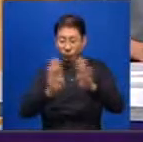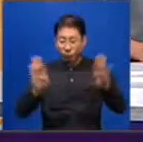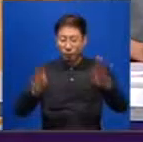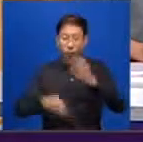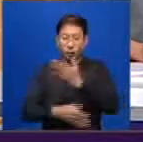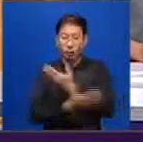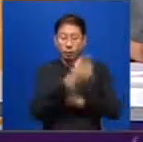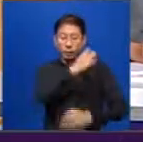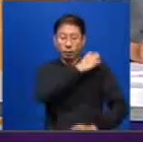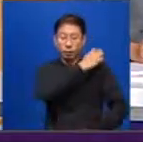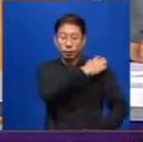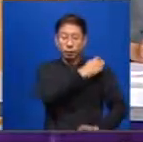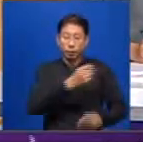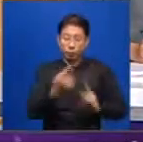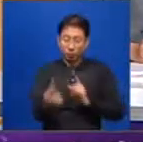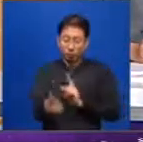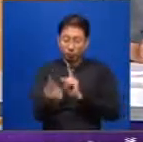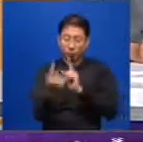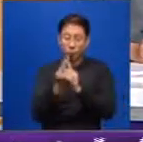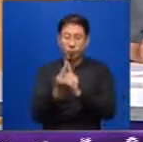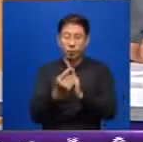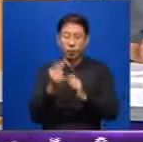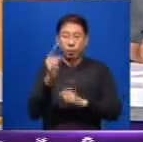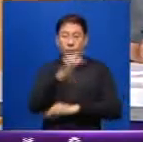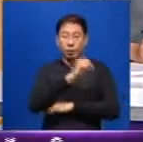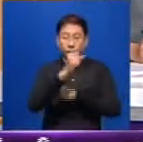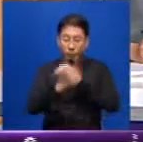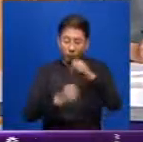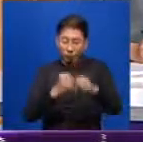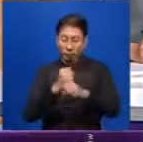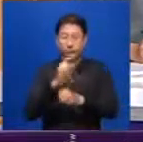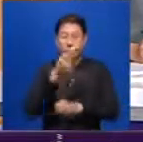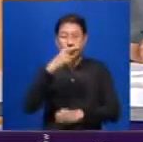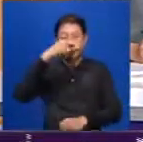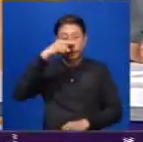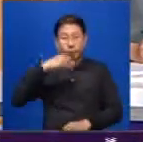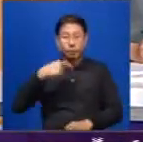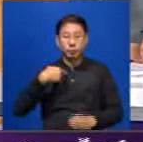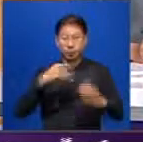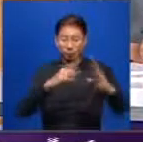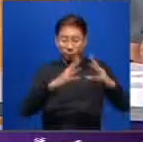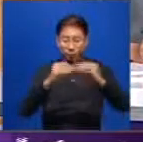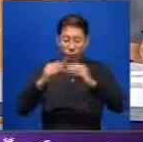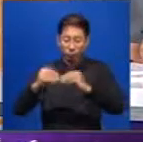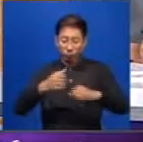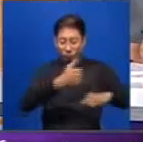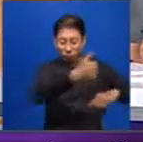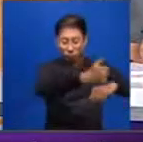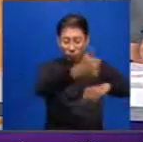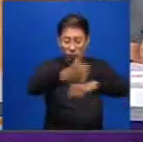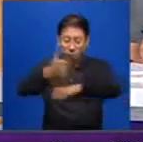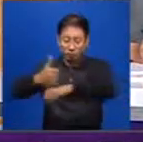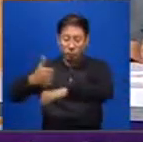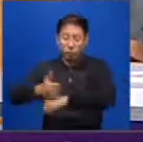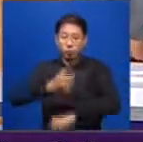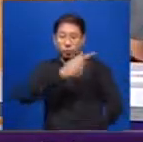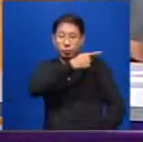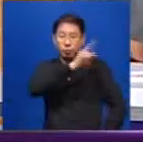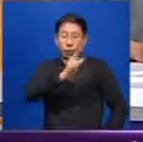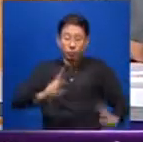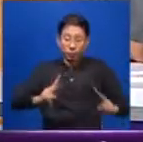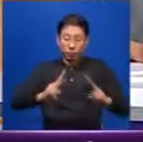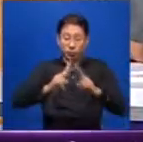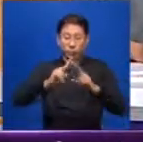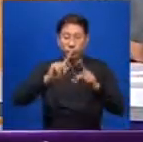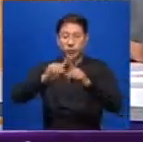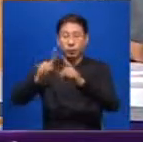ข้าราชการเข้าอวยพรเนื่องในวันปีใหม่ไทยเช่นเดียวกันนอกจากนี้ยังมีการประชุมด้วยนะคะหัวหน้าส่วนราชการระดับปลัดกระทรวงเพื่อ